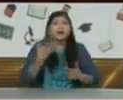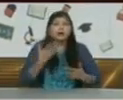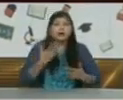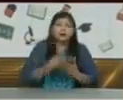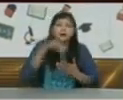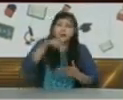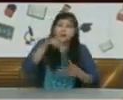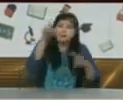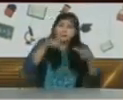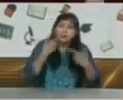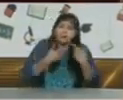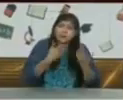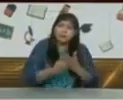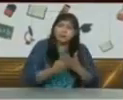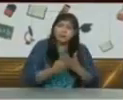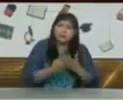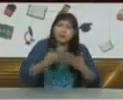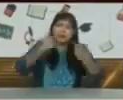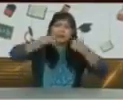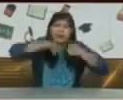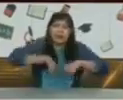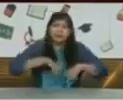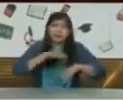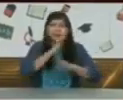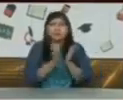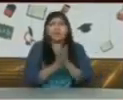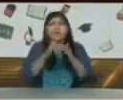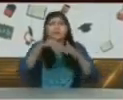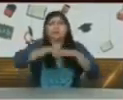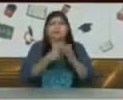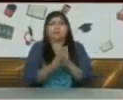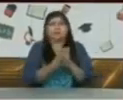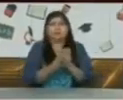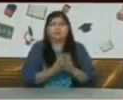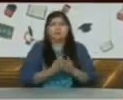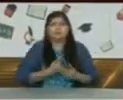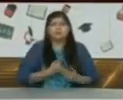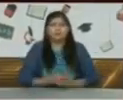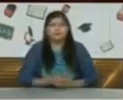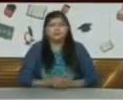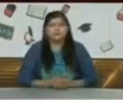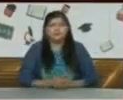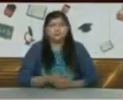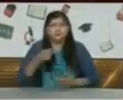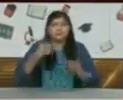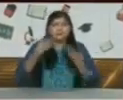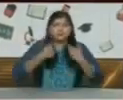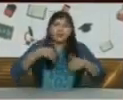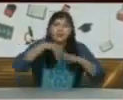ये इंटरनलाइज है। और